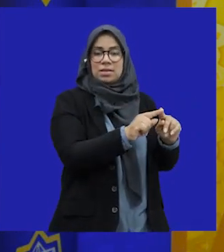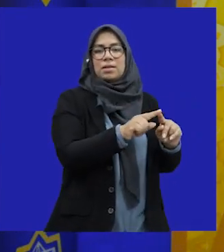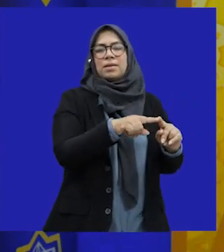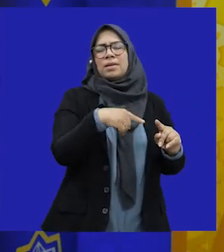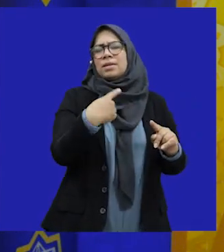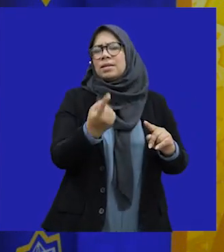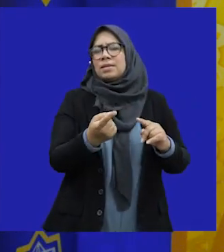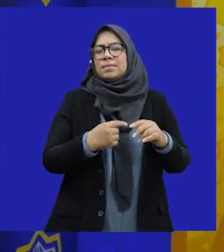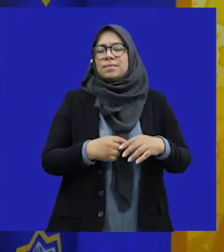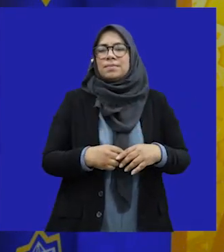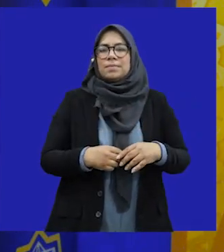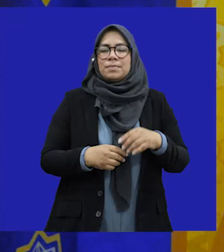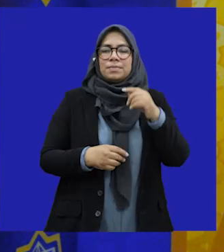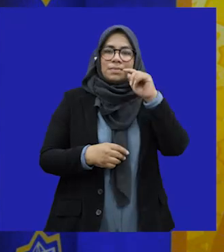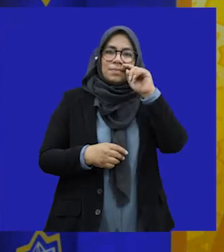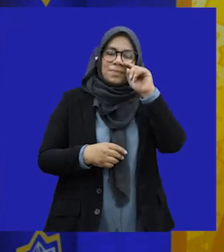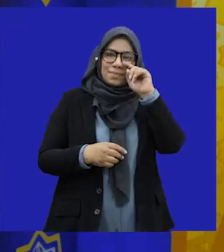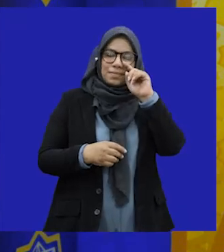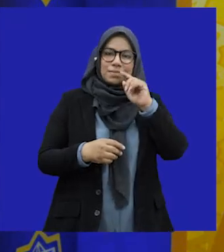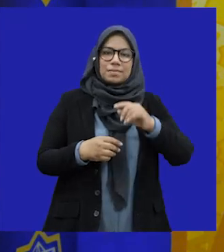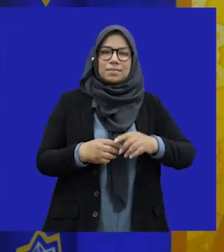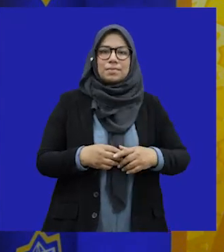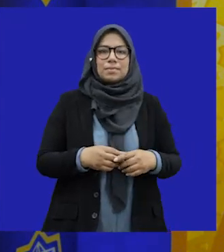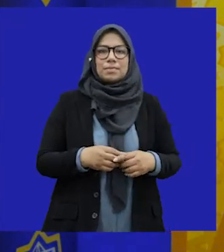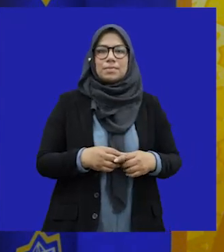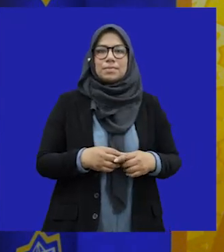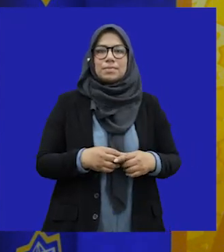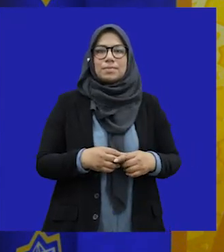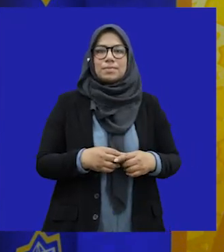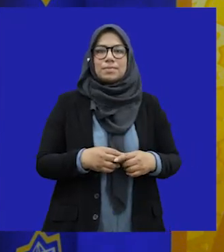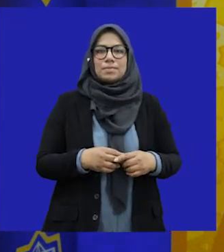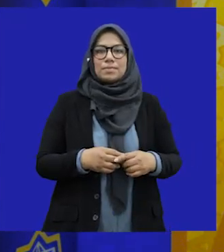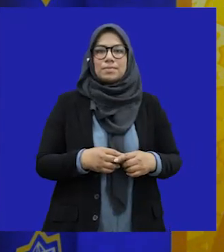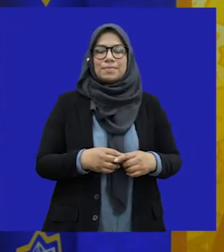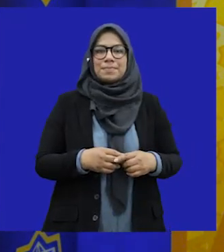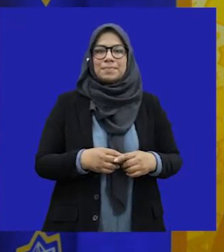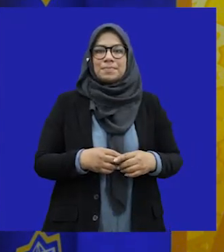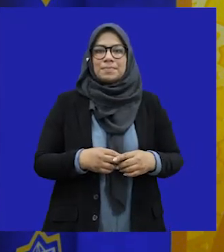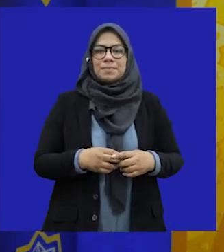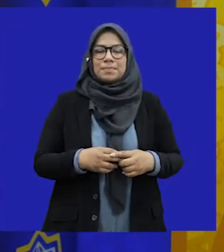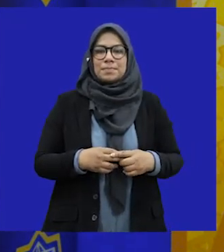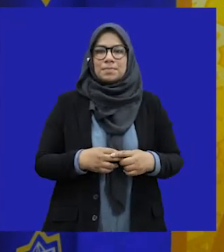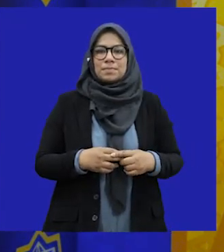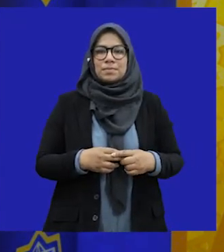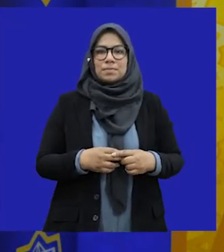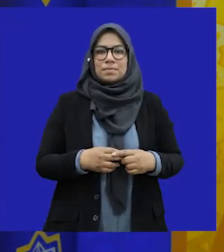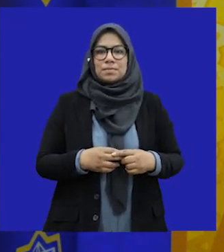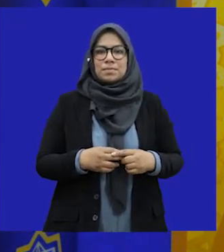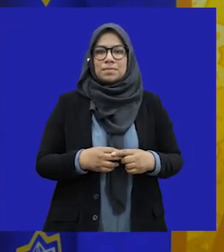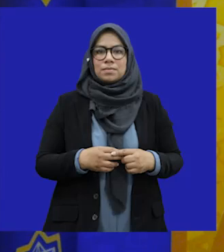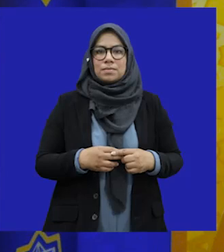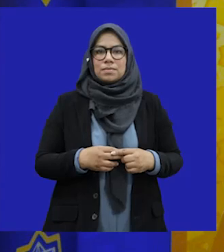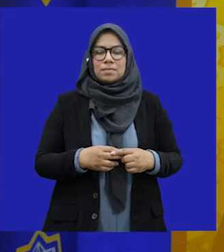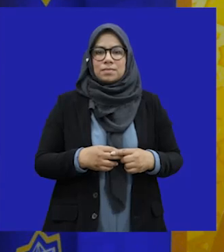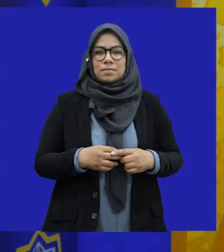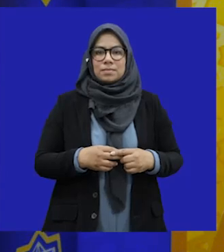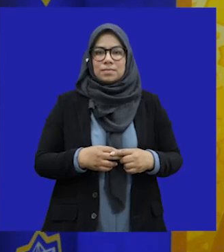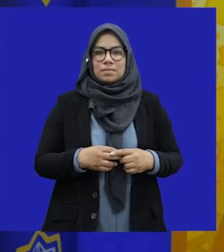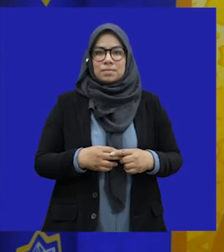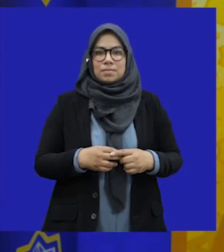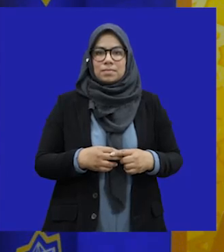And Ma'dan says, فقلت أخبرني بعمل